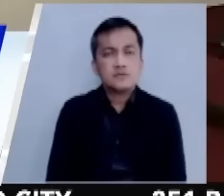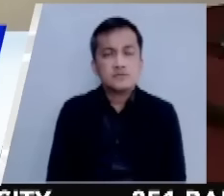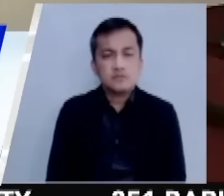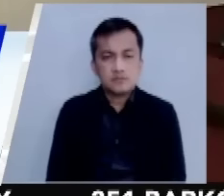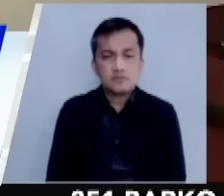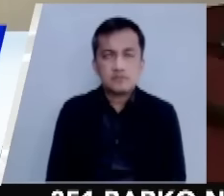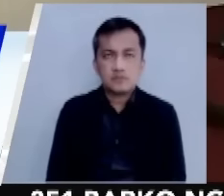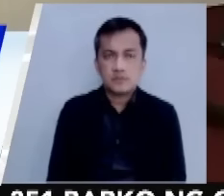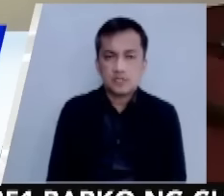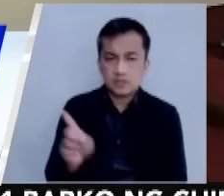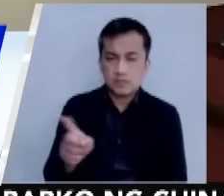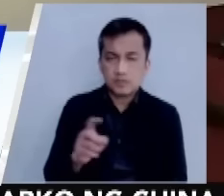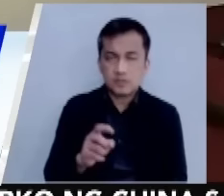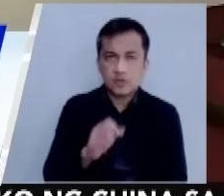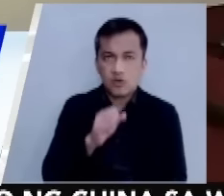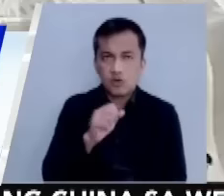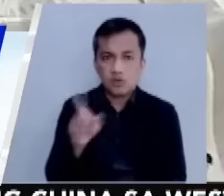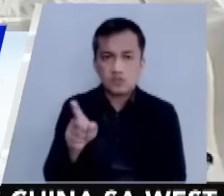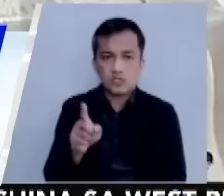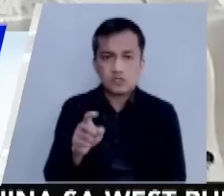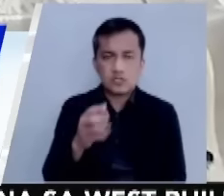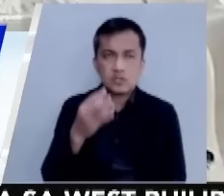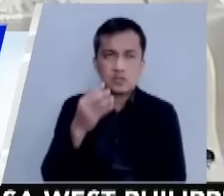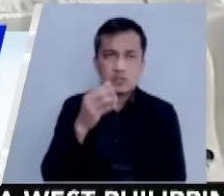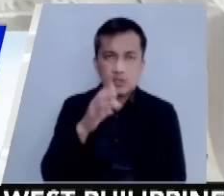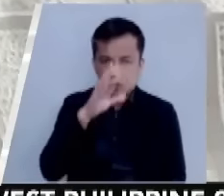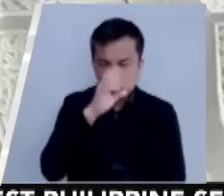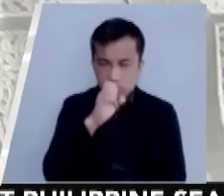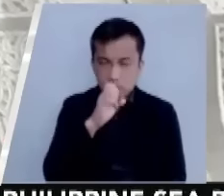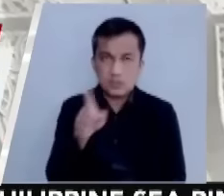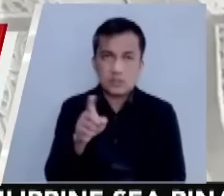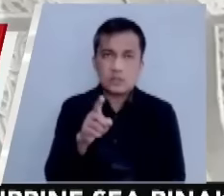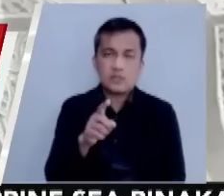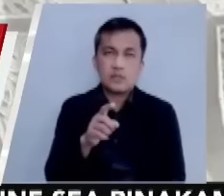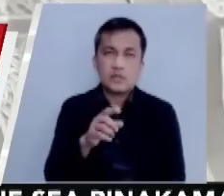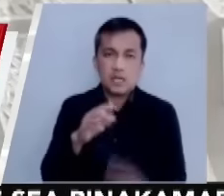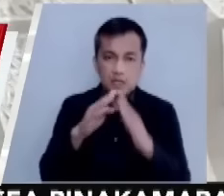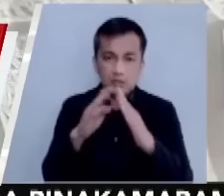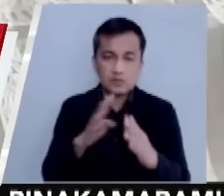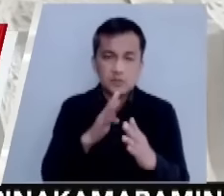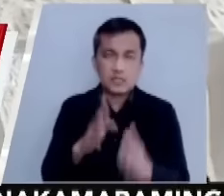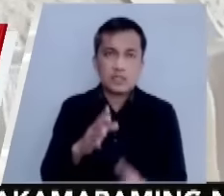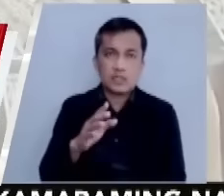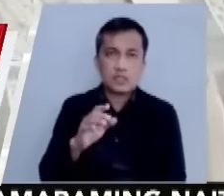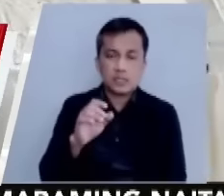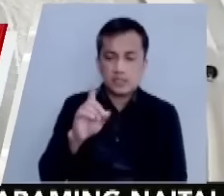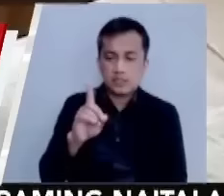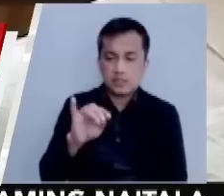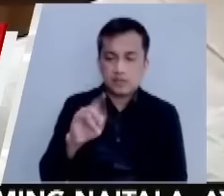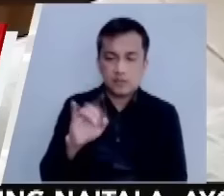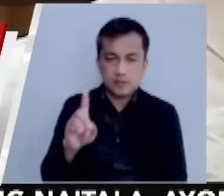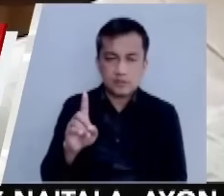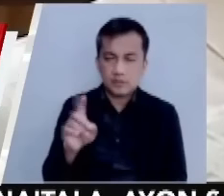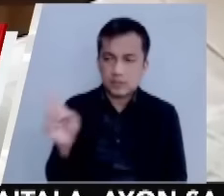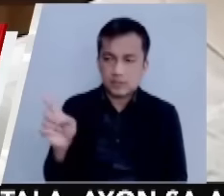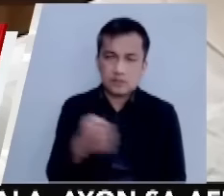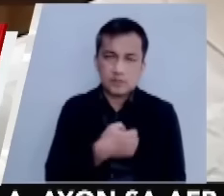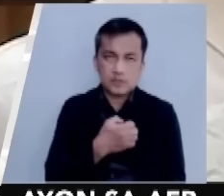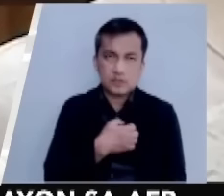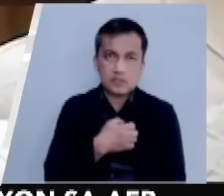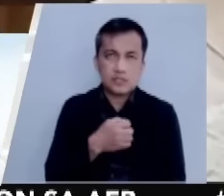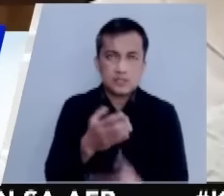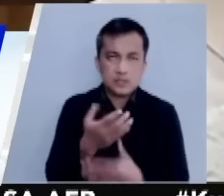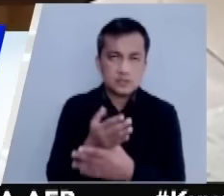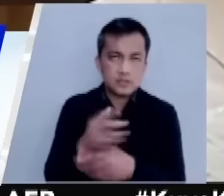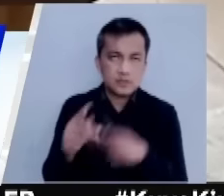na si House Deputy Speaker David Suarez, that's clearly the clear sentiments being shared by a lot of members. Pera ng taong bayan